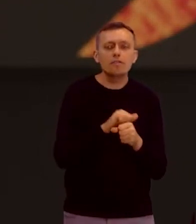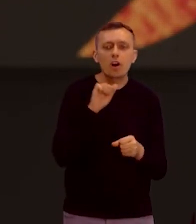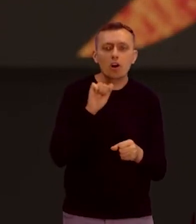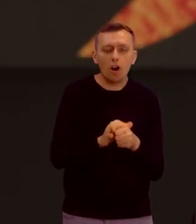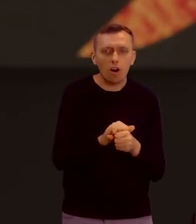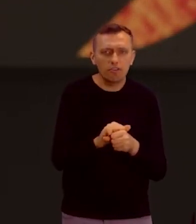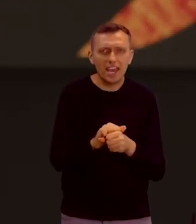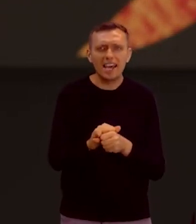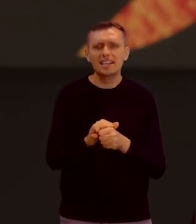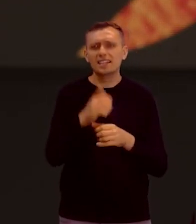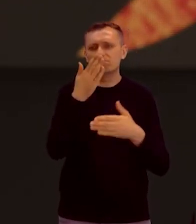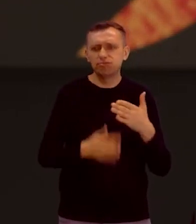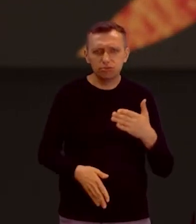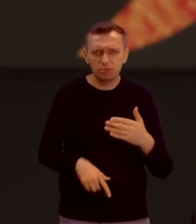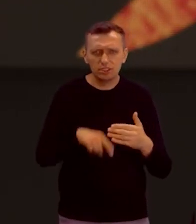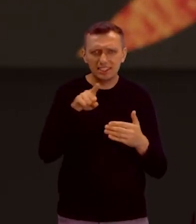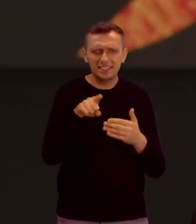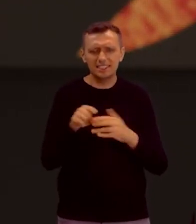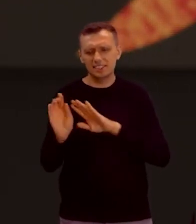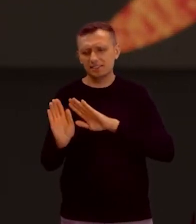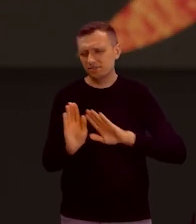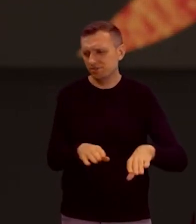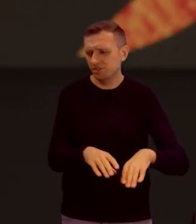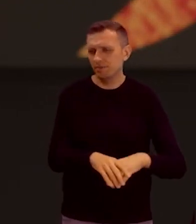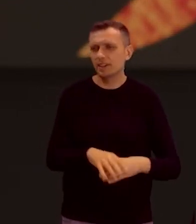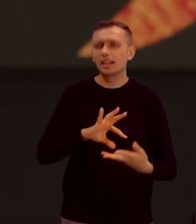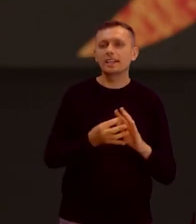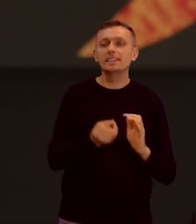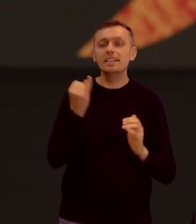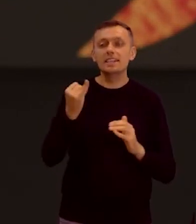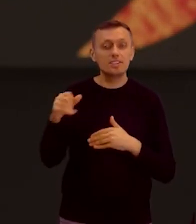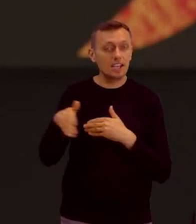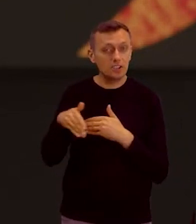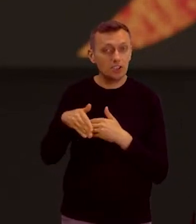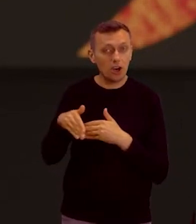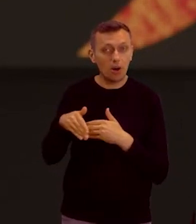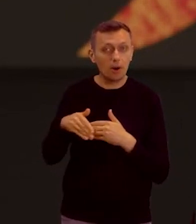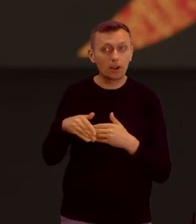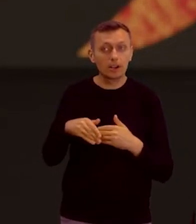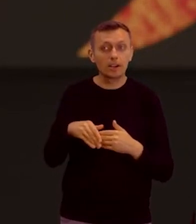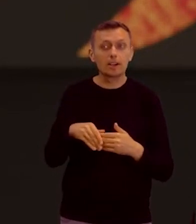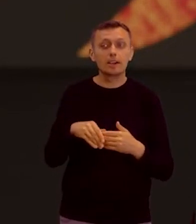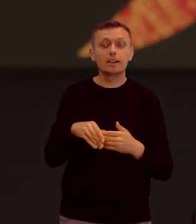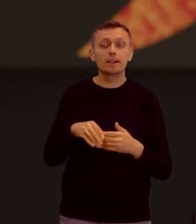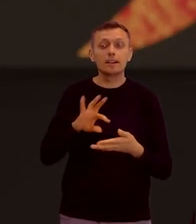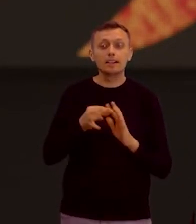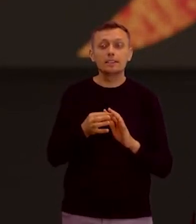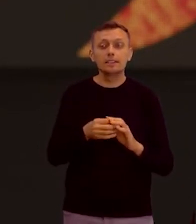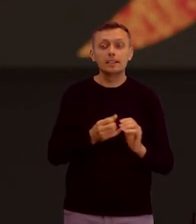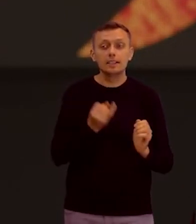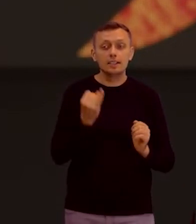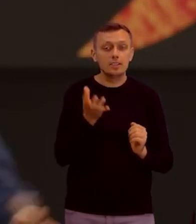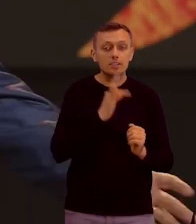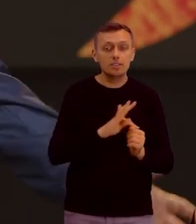psalmu 127, gdy twoje dzieci stoją razem z tobą i świadczą o tym, jak żyjesz.